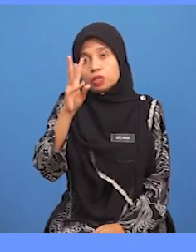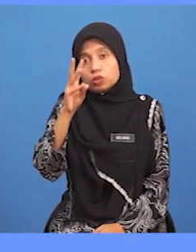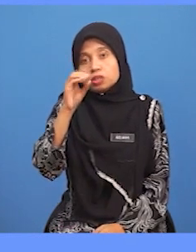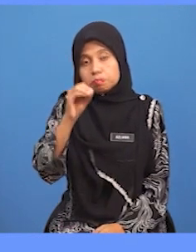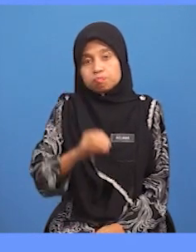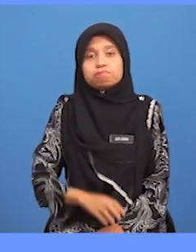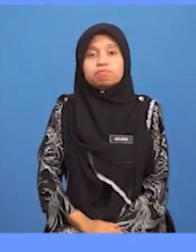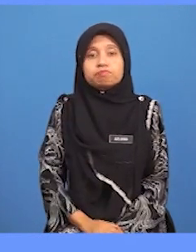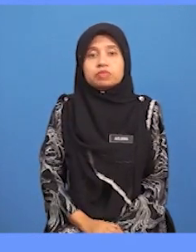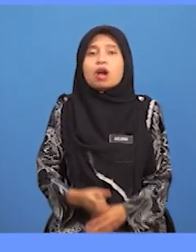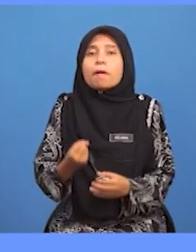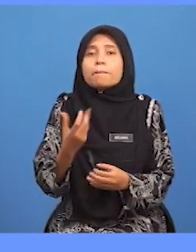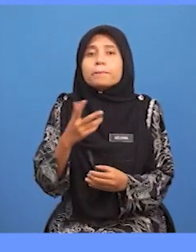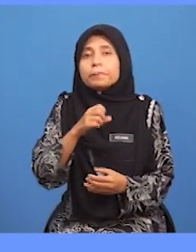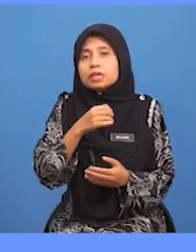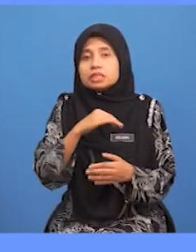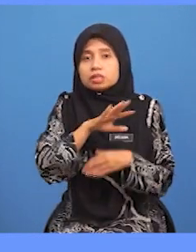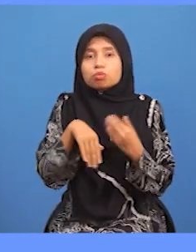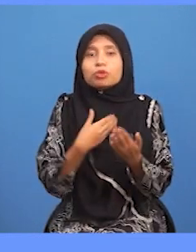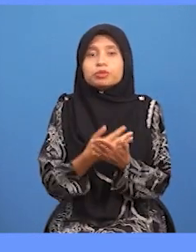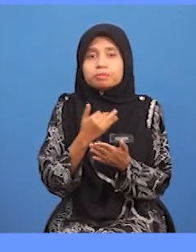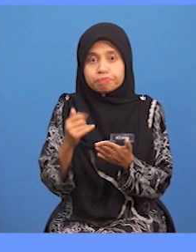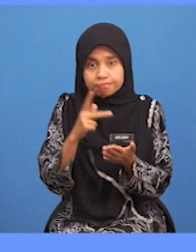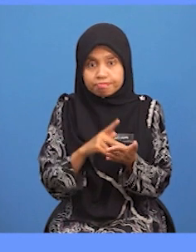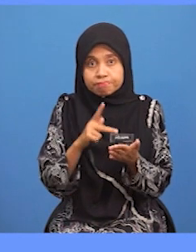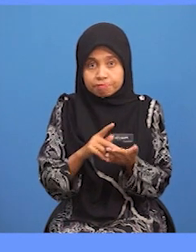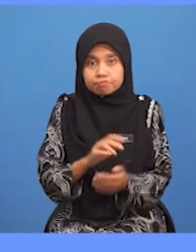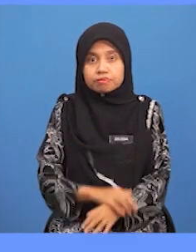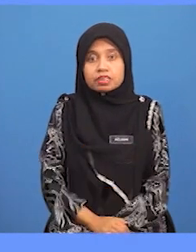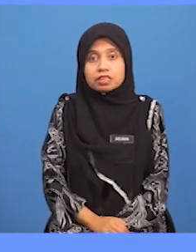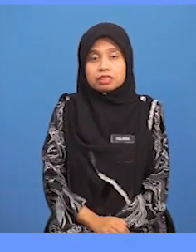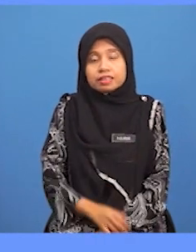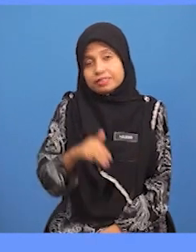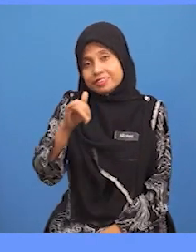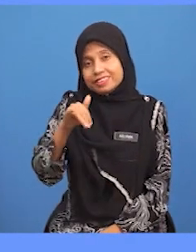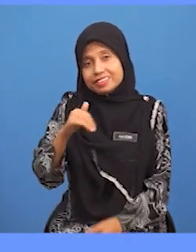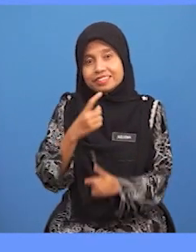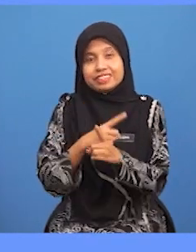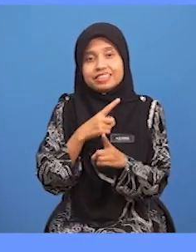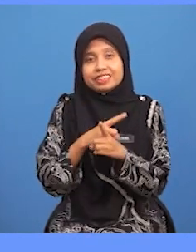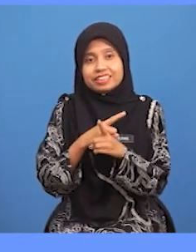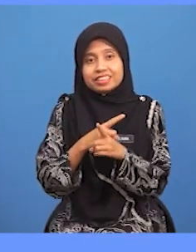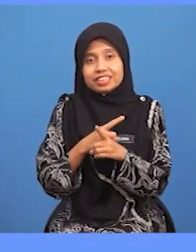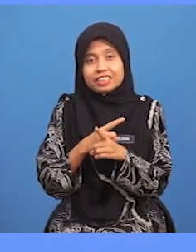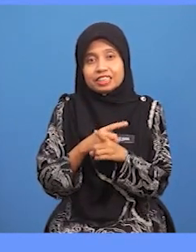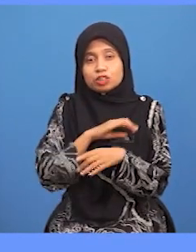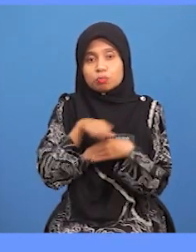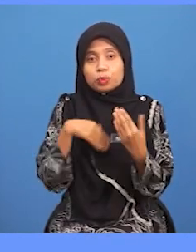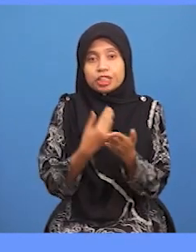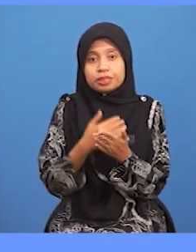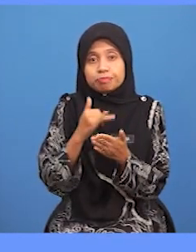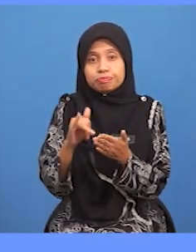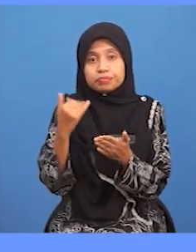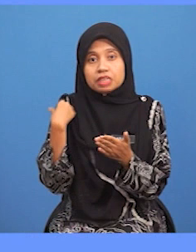RM860. Berapakah jumlah kos tetap itu, murid-murid? Ya, betul. Jumlah kos